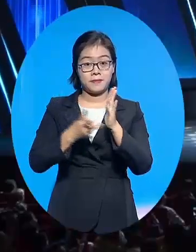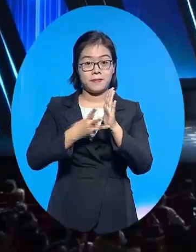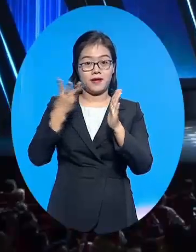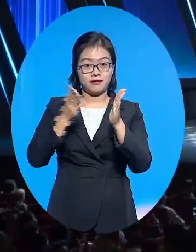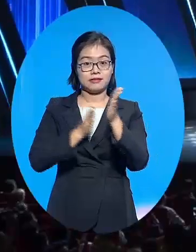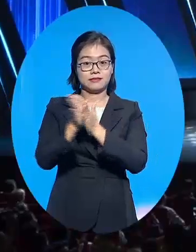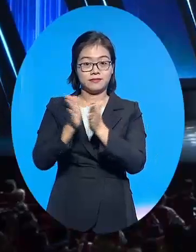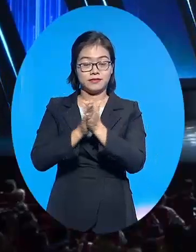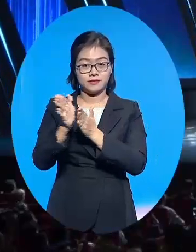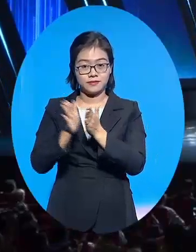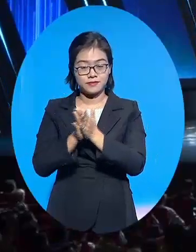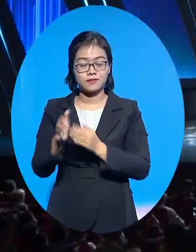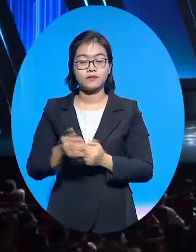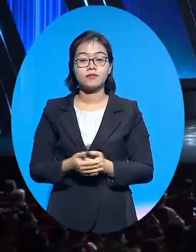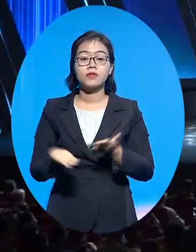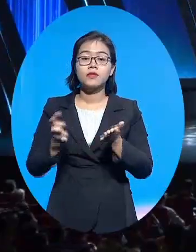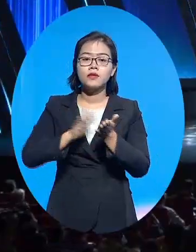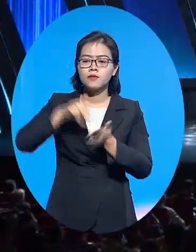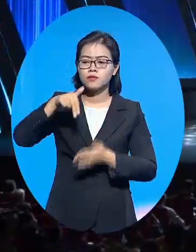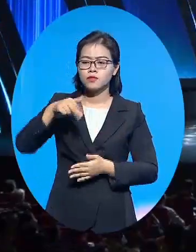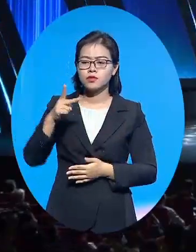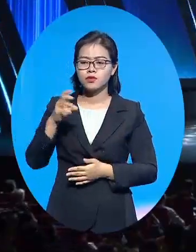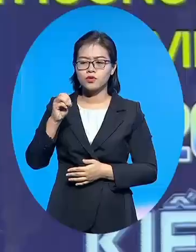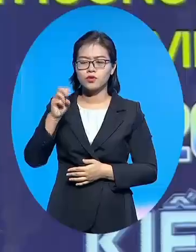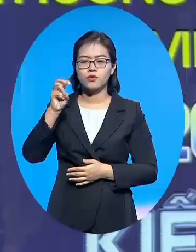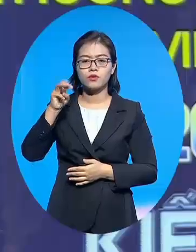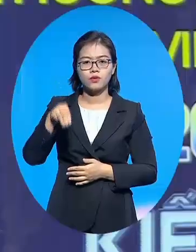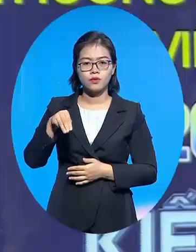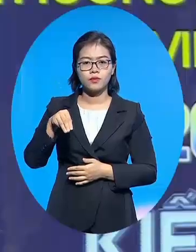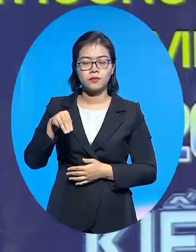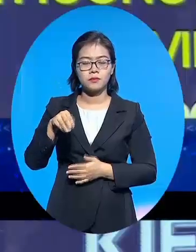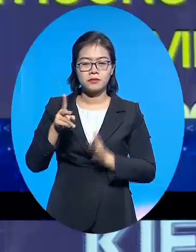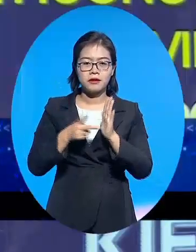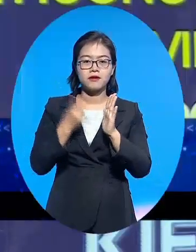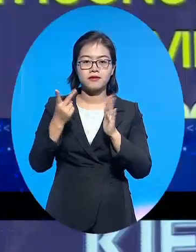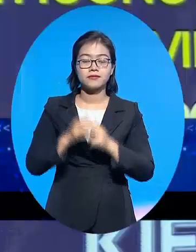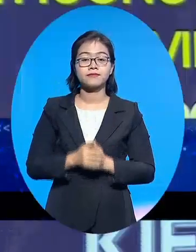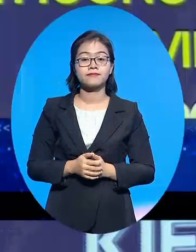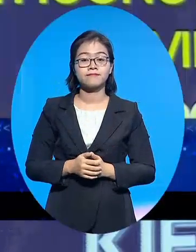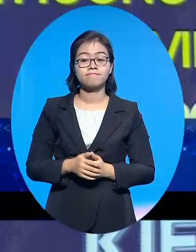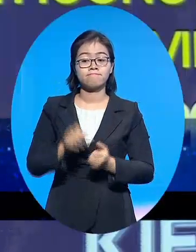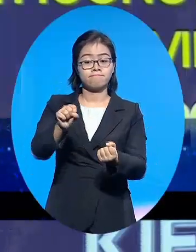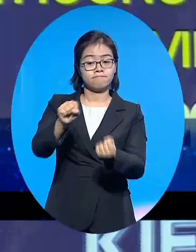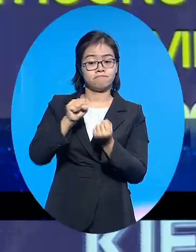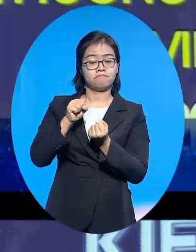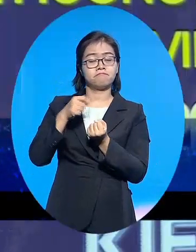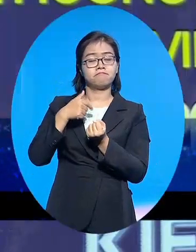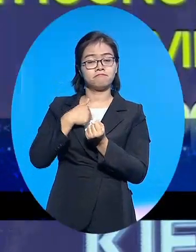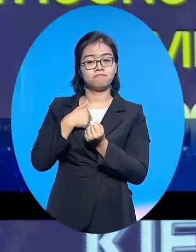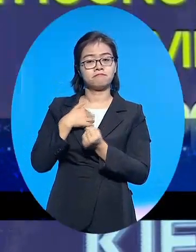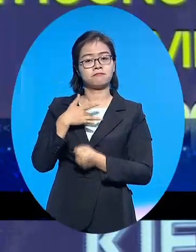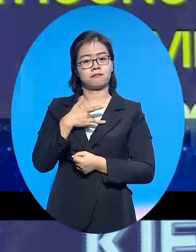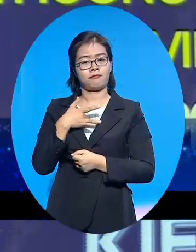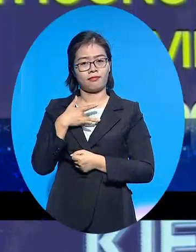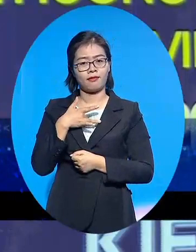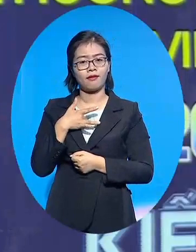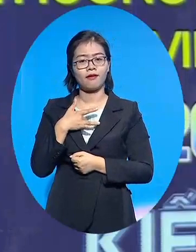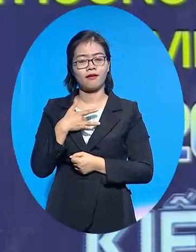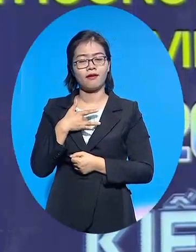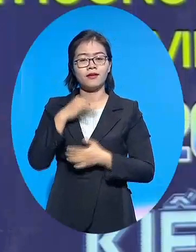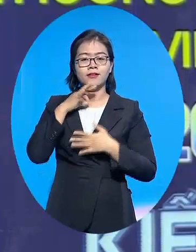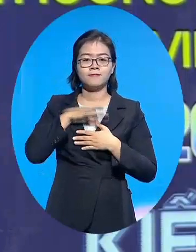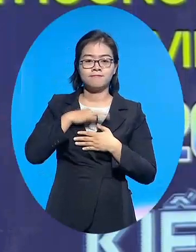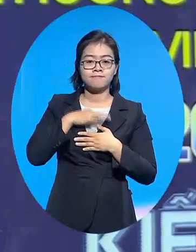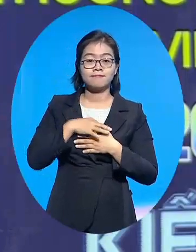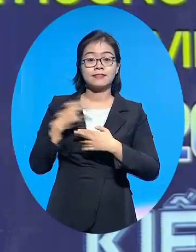nhãn hiệu nhôm propan đạt được chứng nhận lần thứ hai liên tiếp có cái phần trách nhiệm cũng như